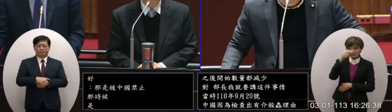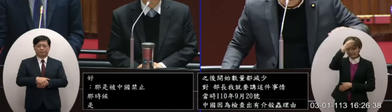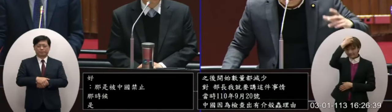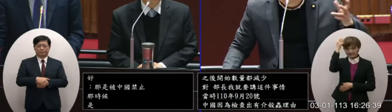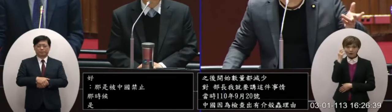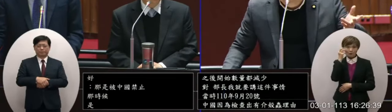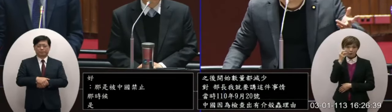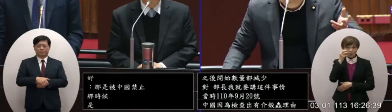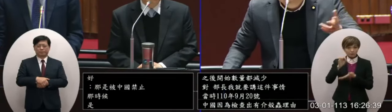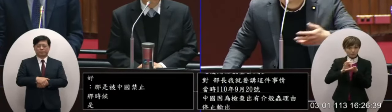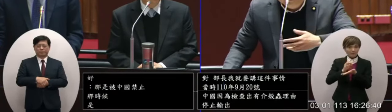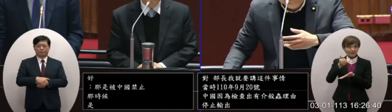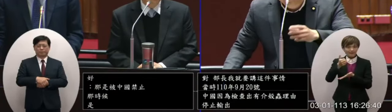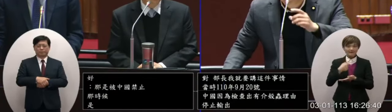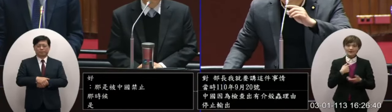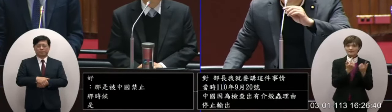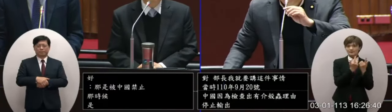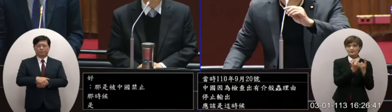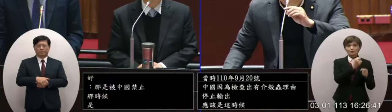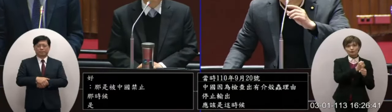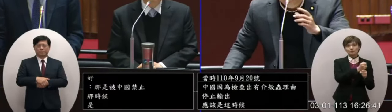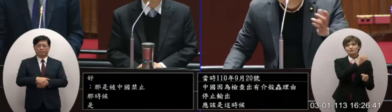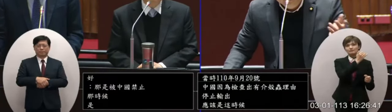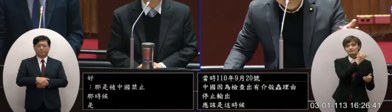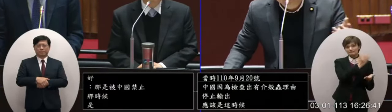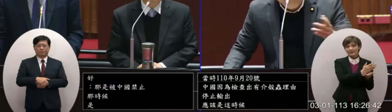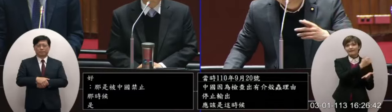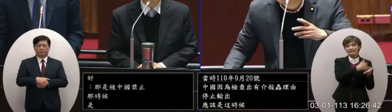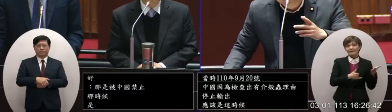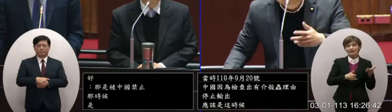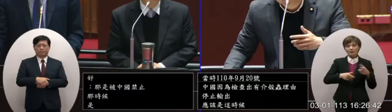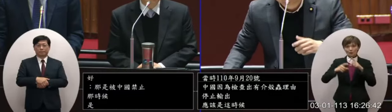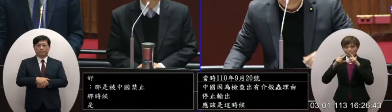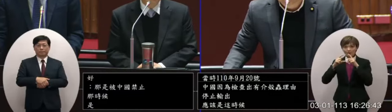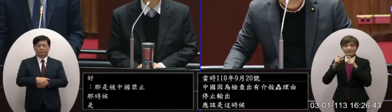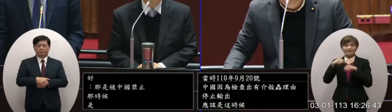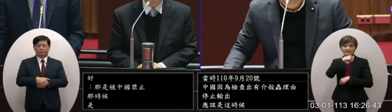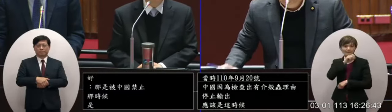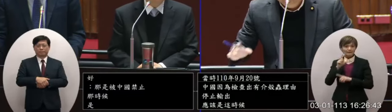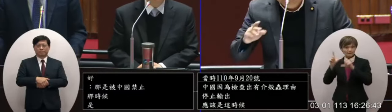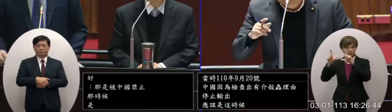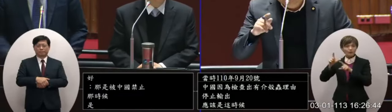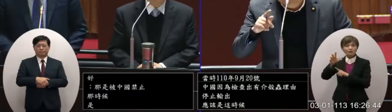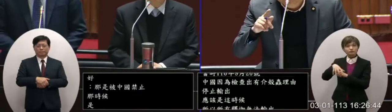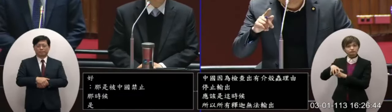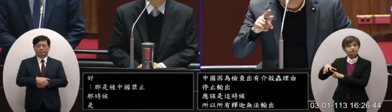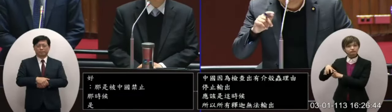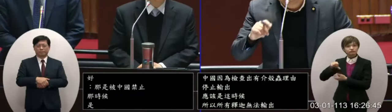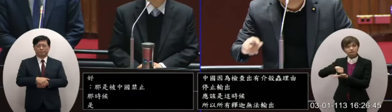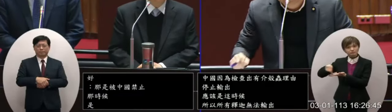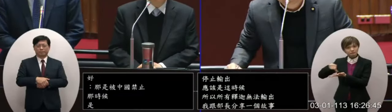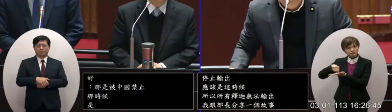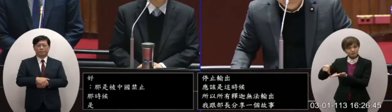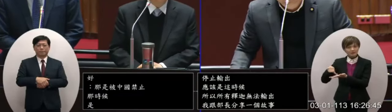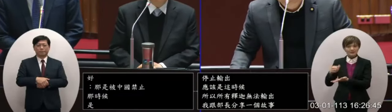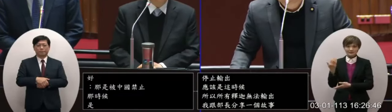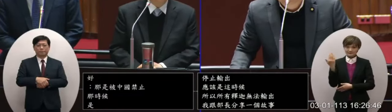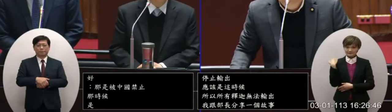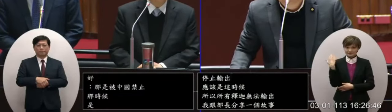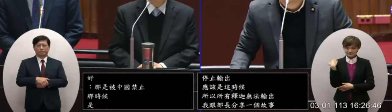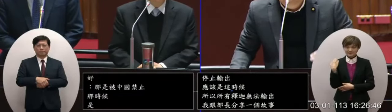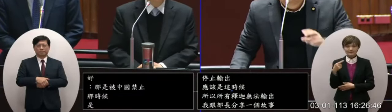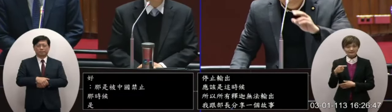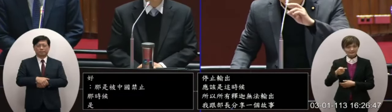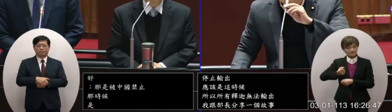他辞掉北部的工作返乡，然后青年返乡从事农业，他那时候是骑着杜卡迪在巡产